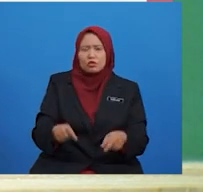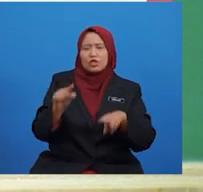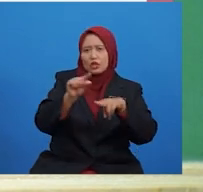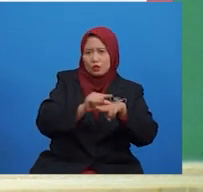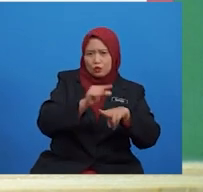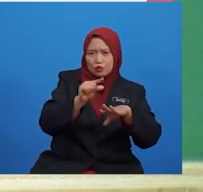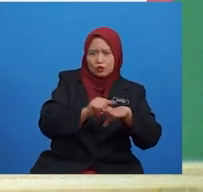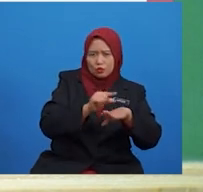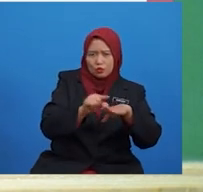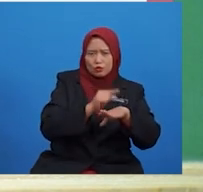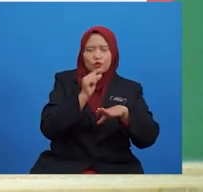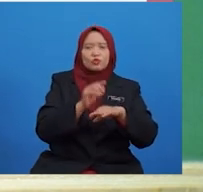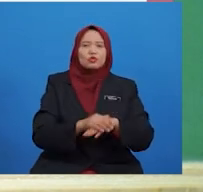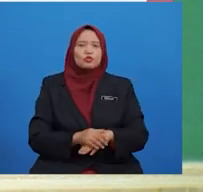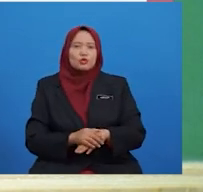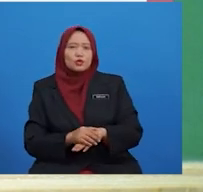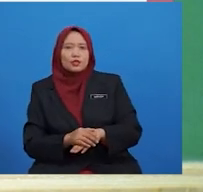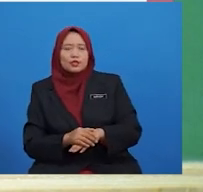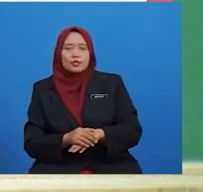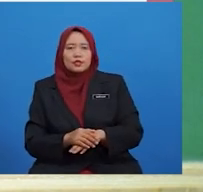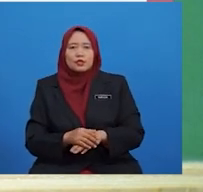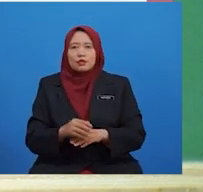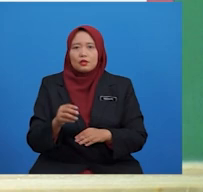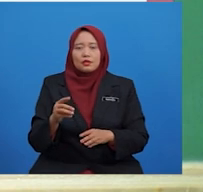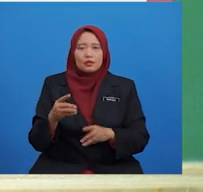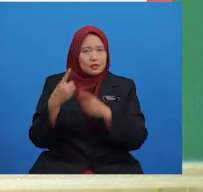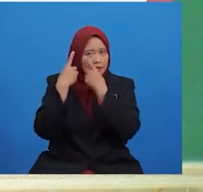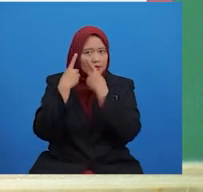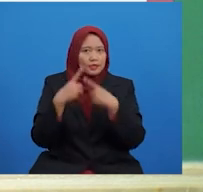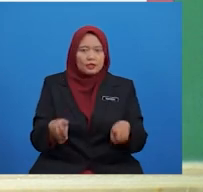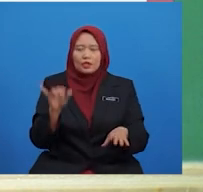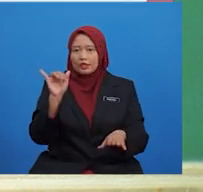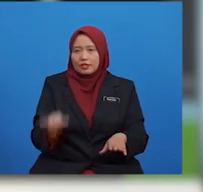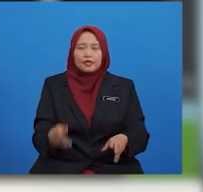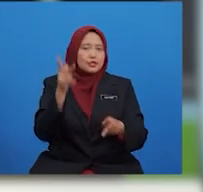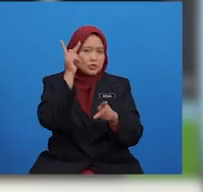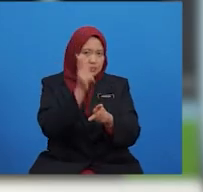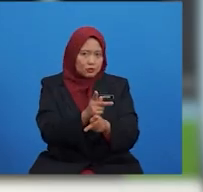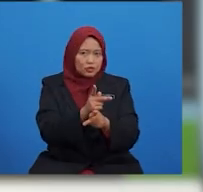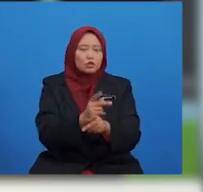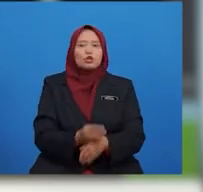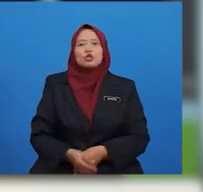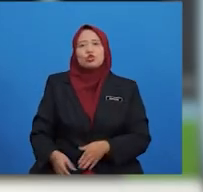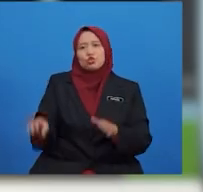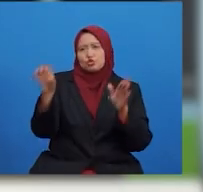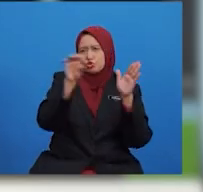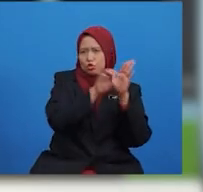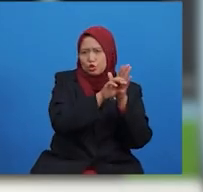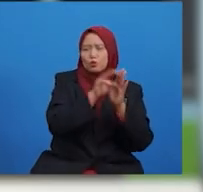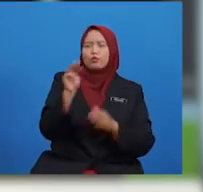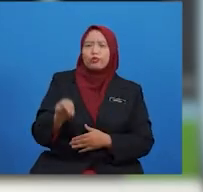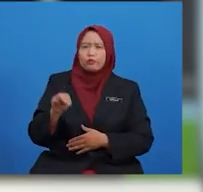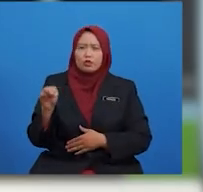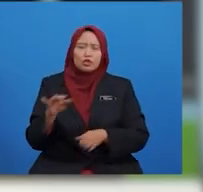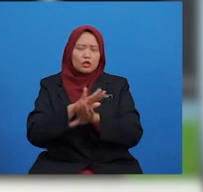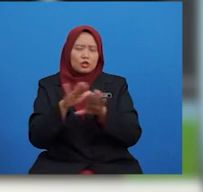bahasa pengaturcaraan yang digunakan. Sebagai contoh, murid-murid tidak boleh menggunakan